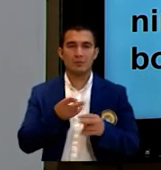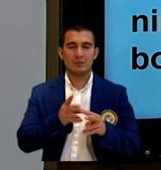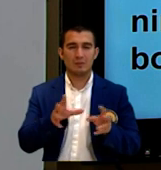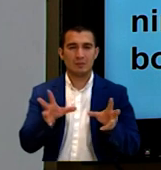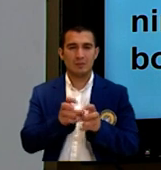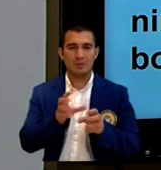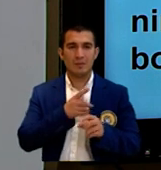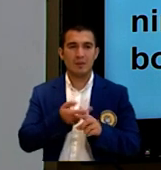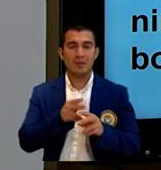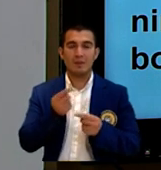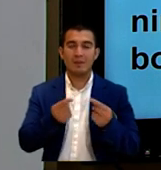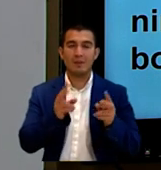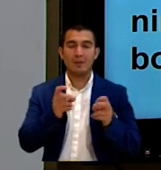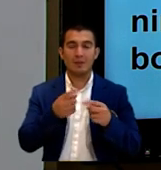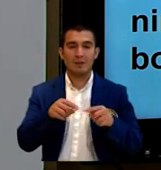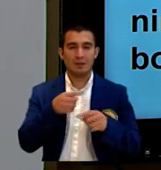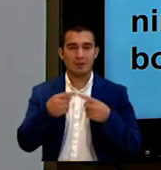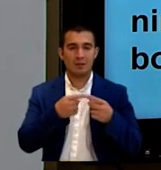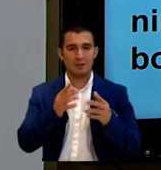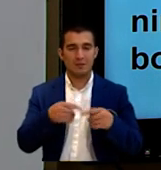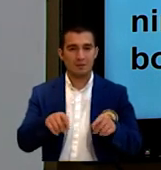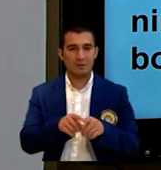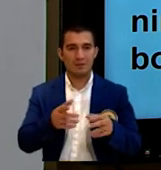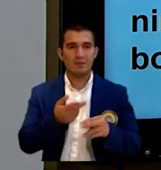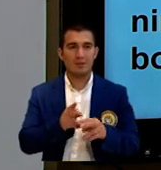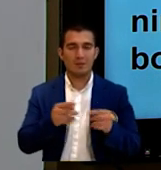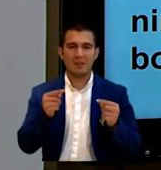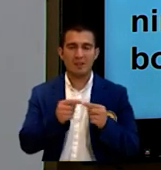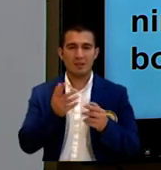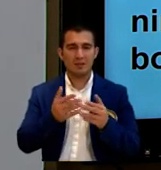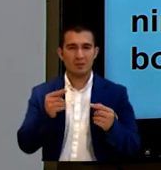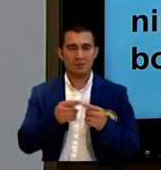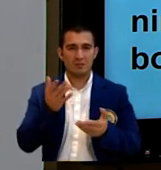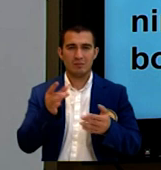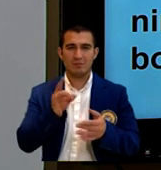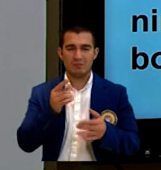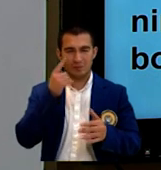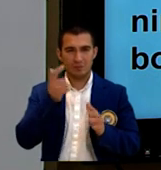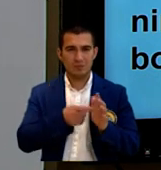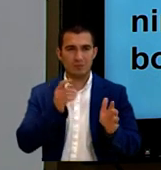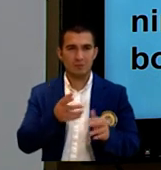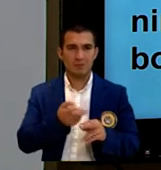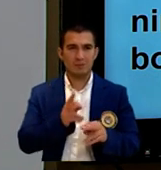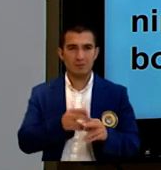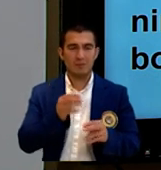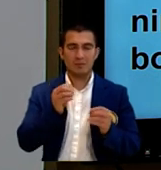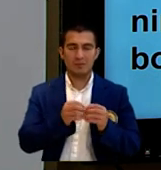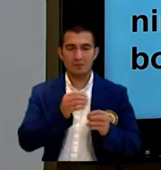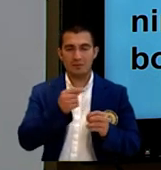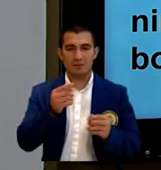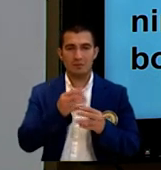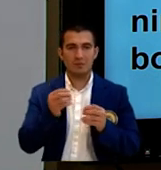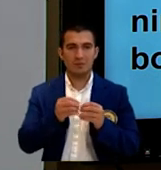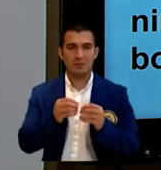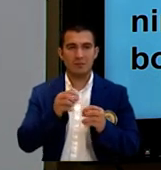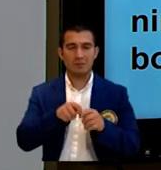kichik zarrasiga molekula deb ataladi. Aniq o'lchashlarga ko'ra molekulaning o'lchami 10 darajasi minus 10 metrdan 10 darajasi